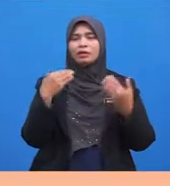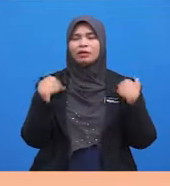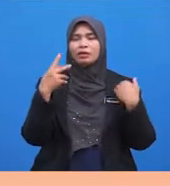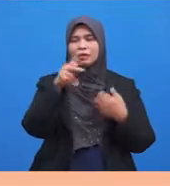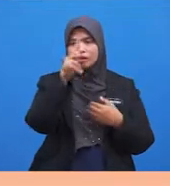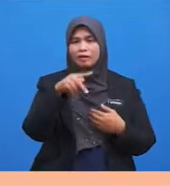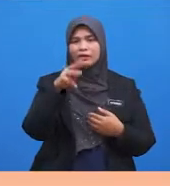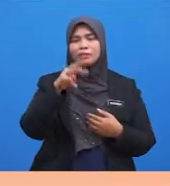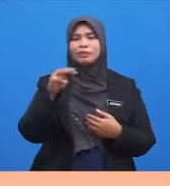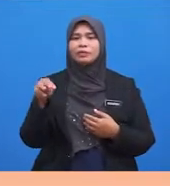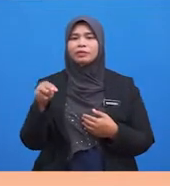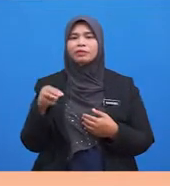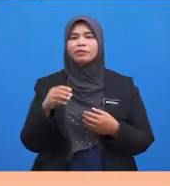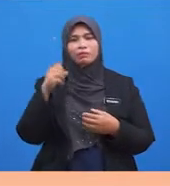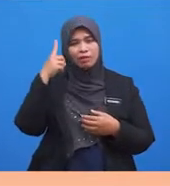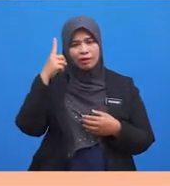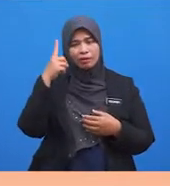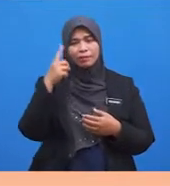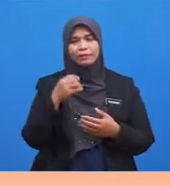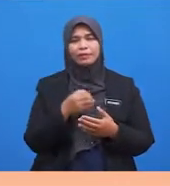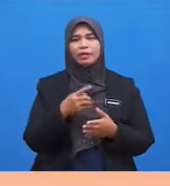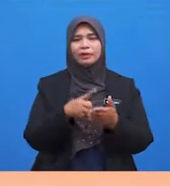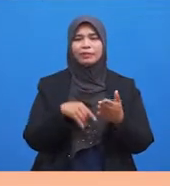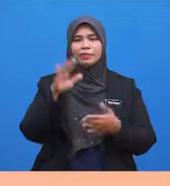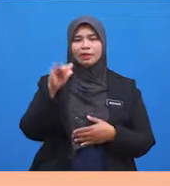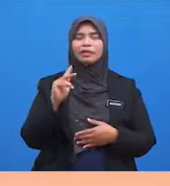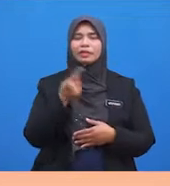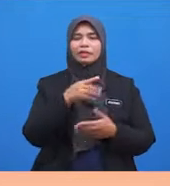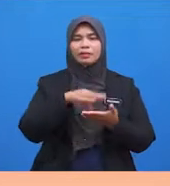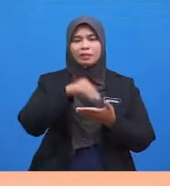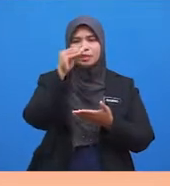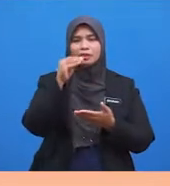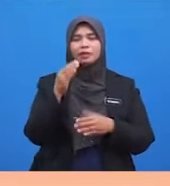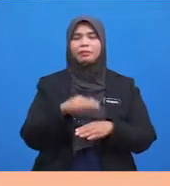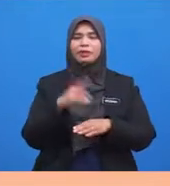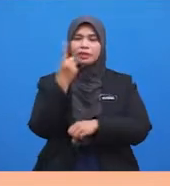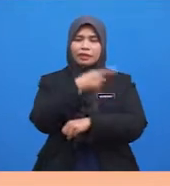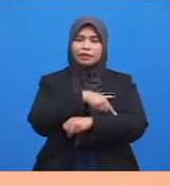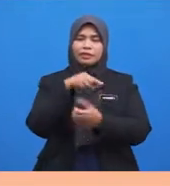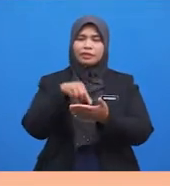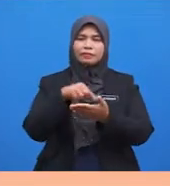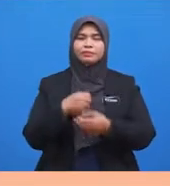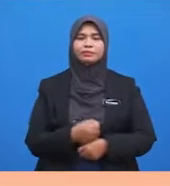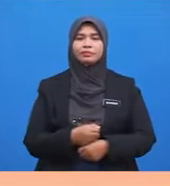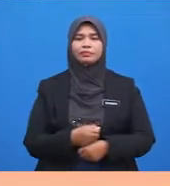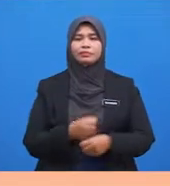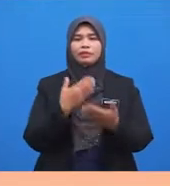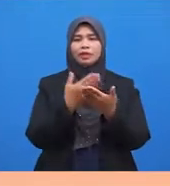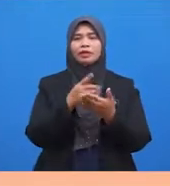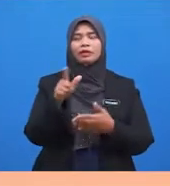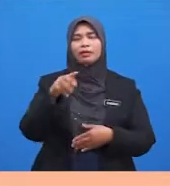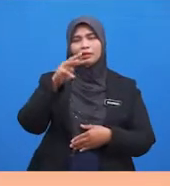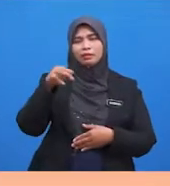adakah murid-murid faham apa yang kita pelajari pada hari ini. Baiklah